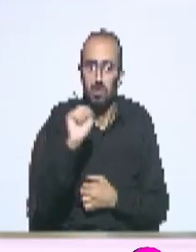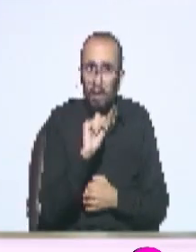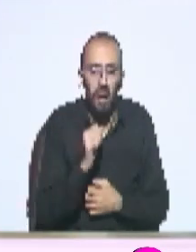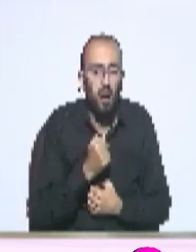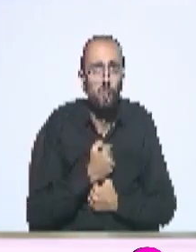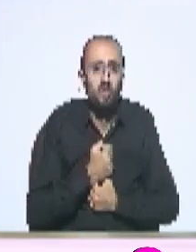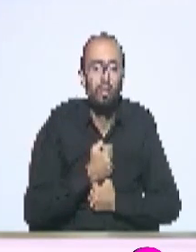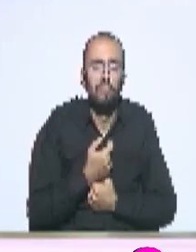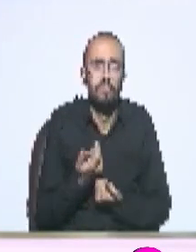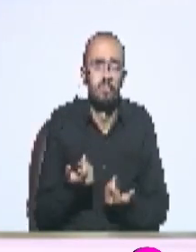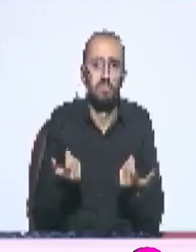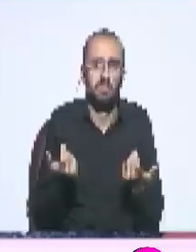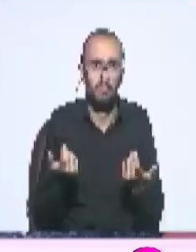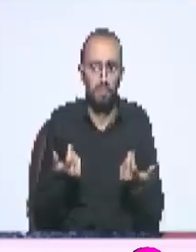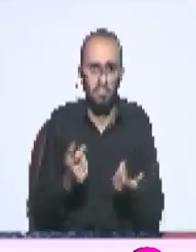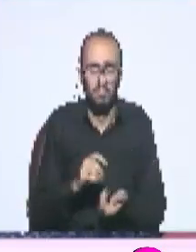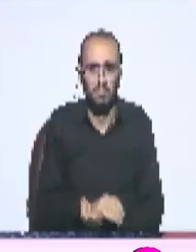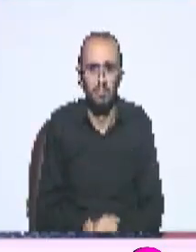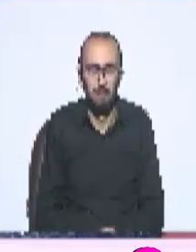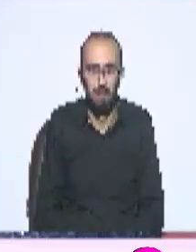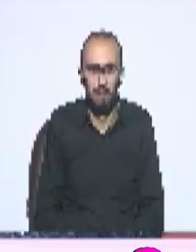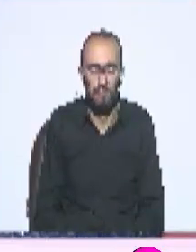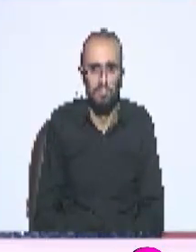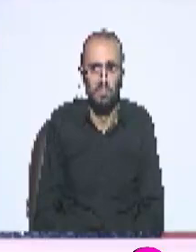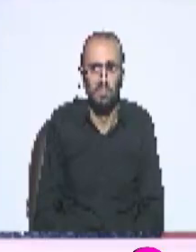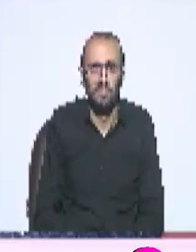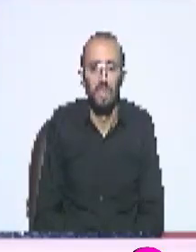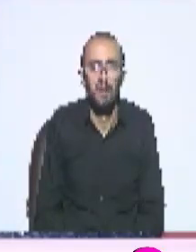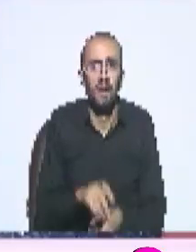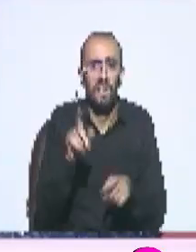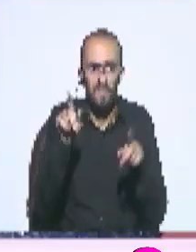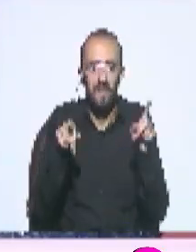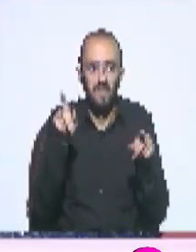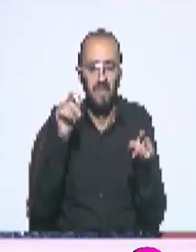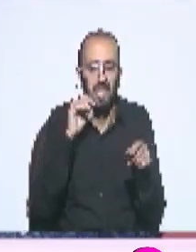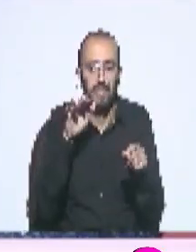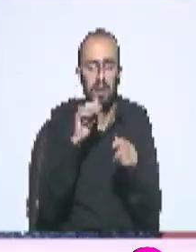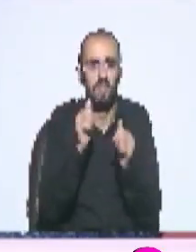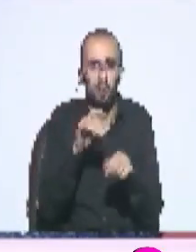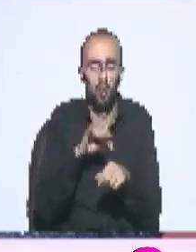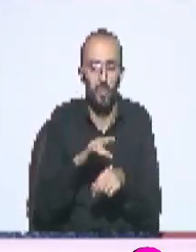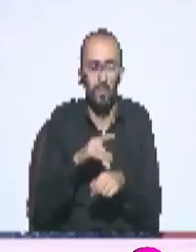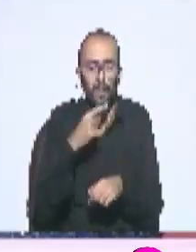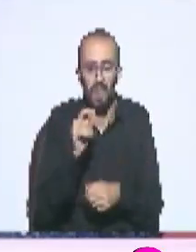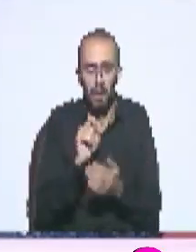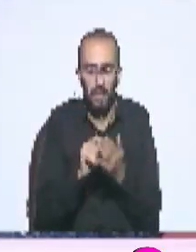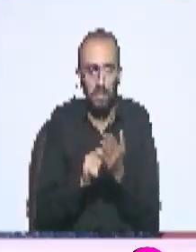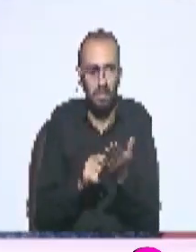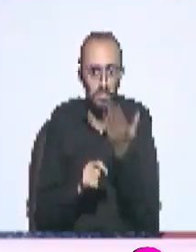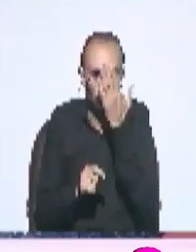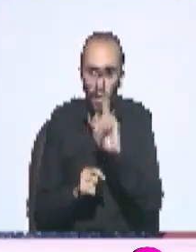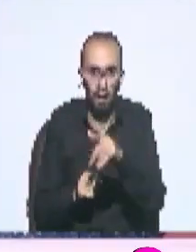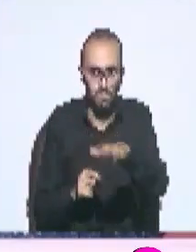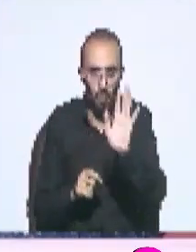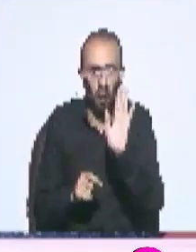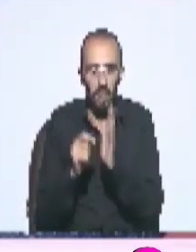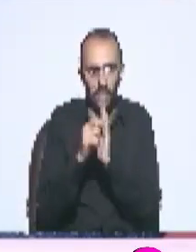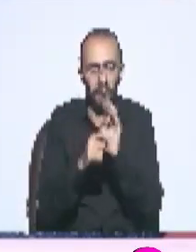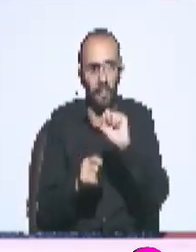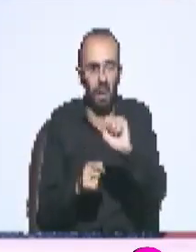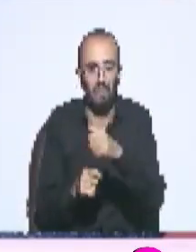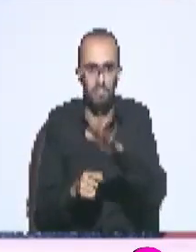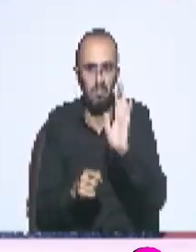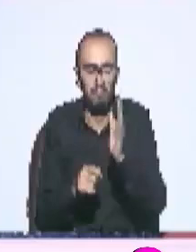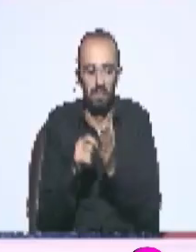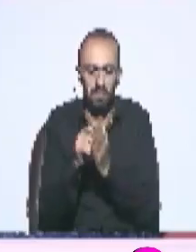لنفسي وبعمله بنفسي فلا في ناس عايز اقول لحضرتك بييجوا في الجلسه بقول له اكتب الحاجات دي وما توريه ليش